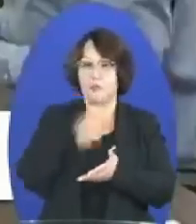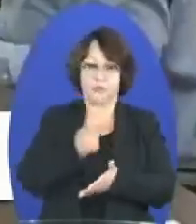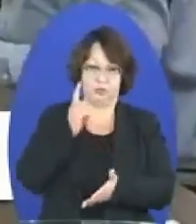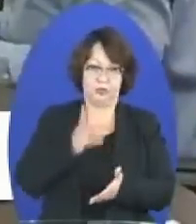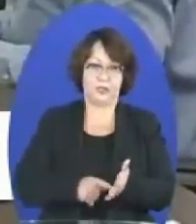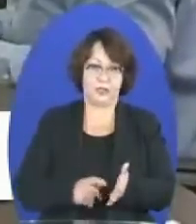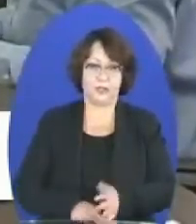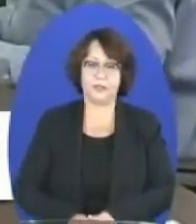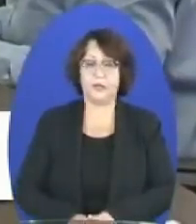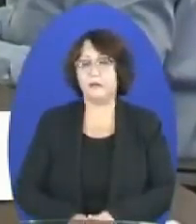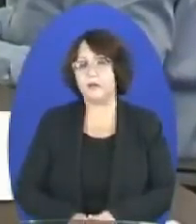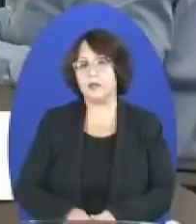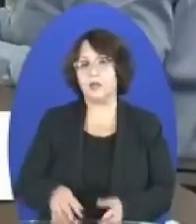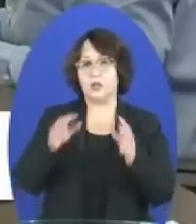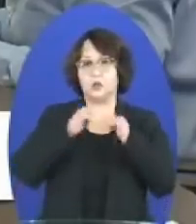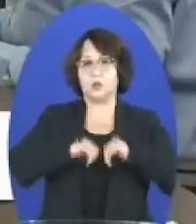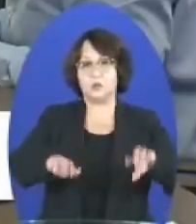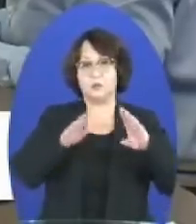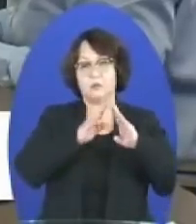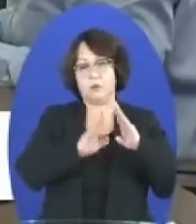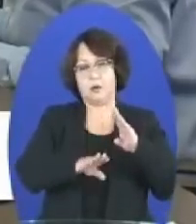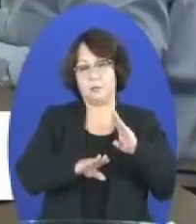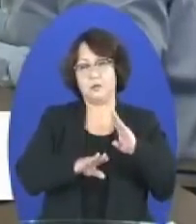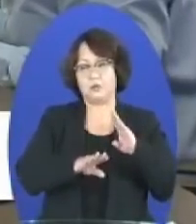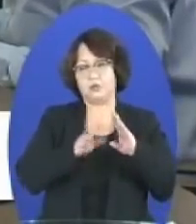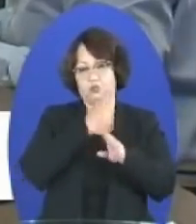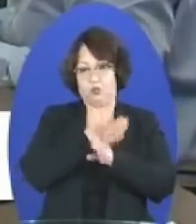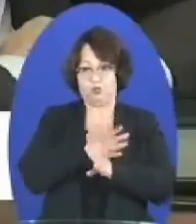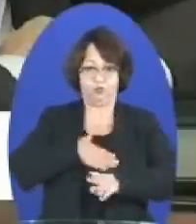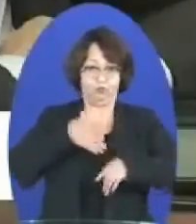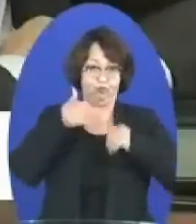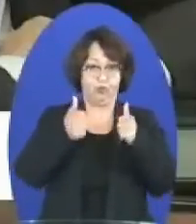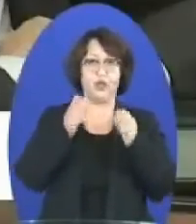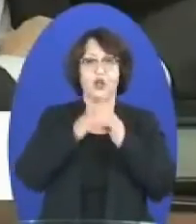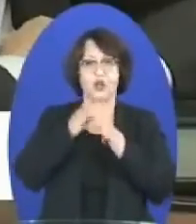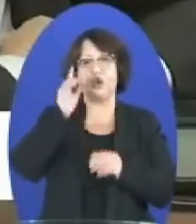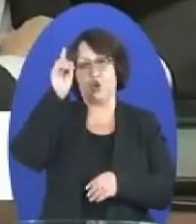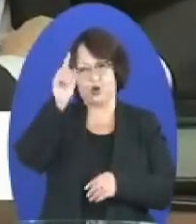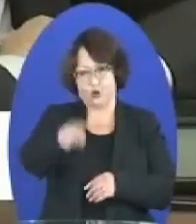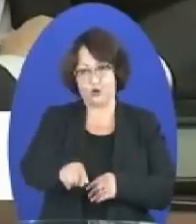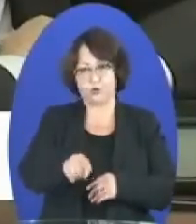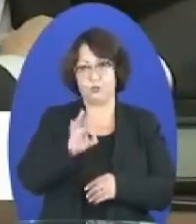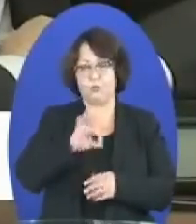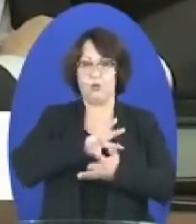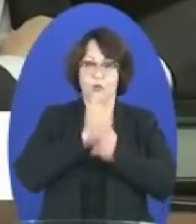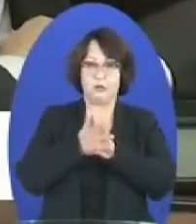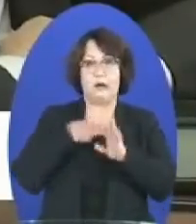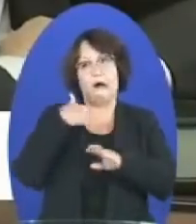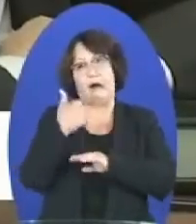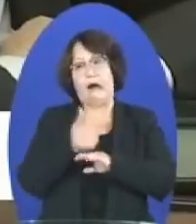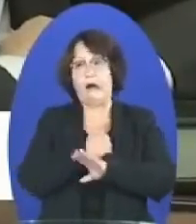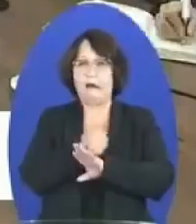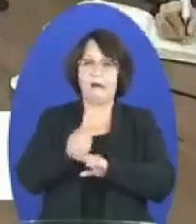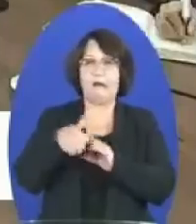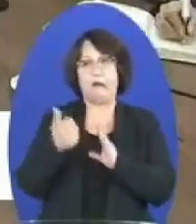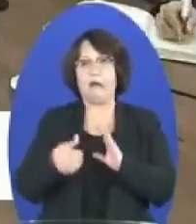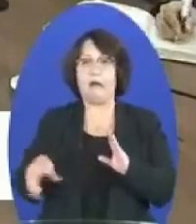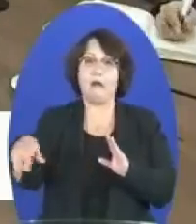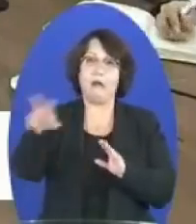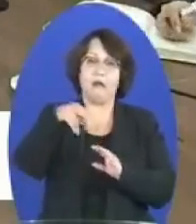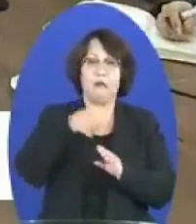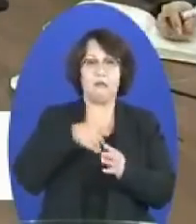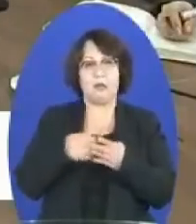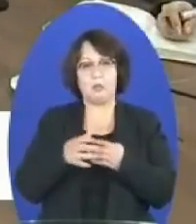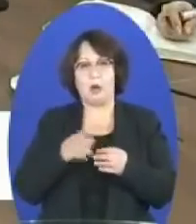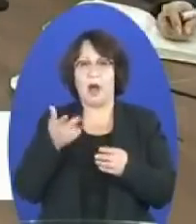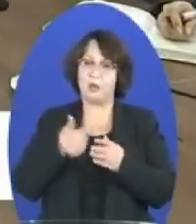байна. Тусгаарлах байснаас гарч гэрийн тусгаарлалтанд байгаа иргэдийн аялал зугаалгаар зорчиж олон нийтийн газраар үйлчлүүлж байгаа нь аюул дагуулж байгааг цагдаагийн